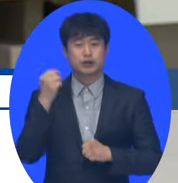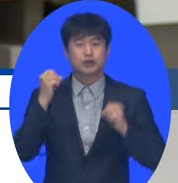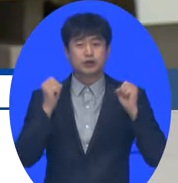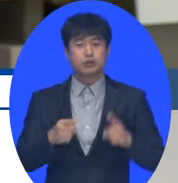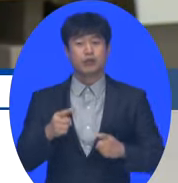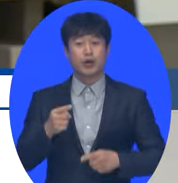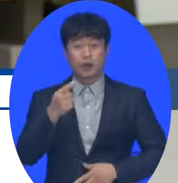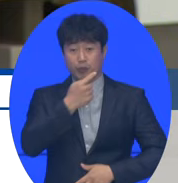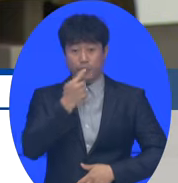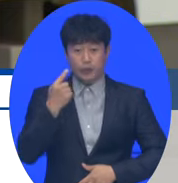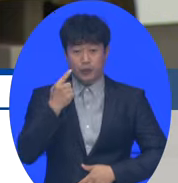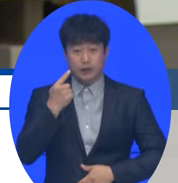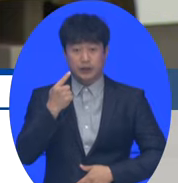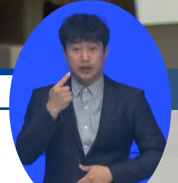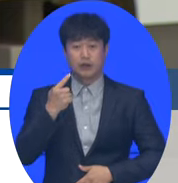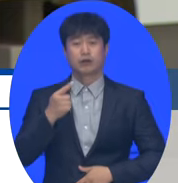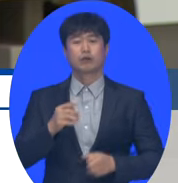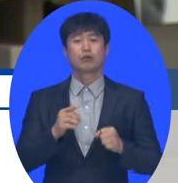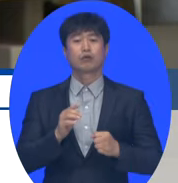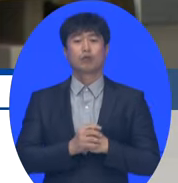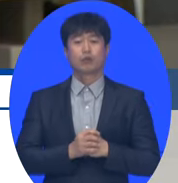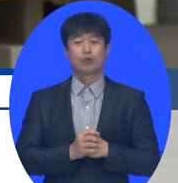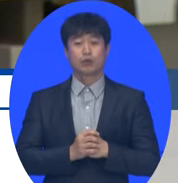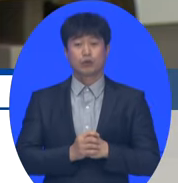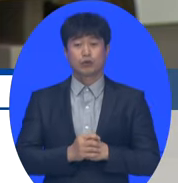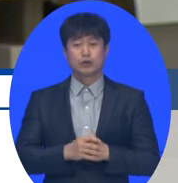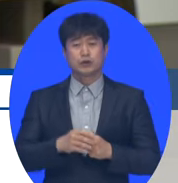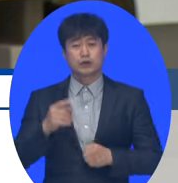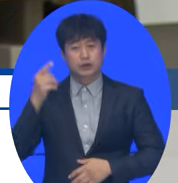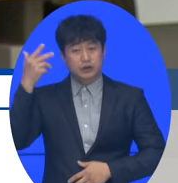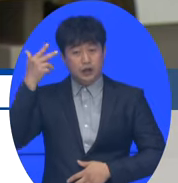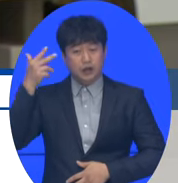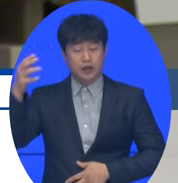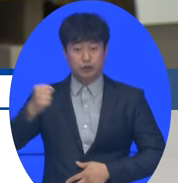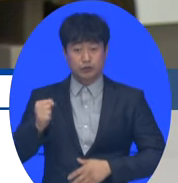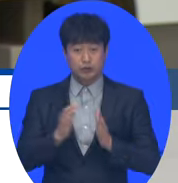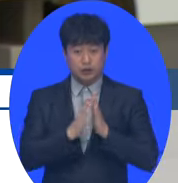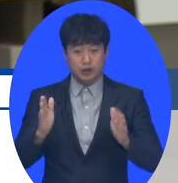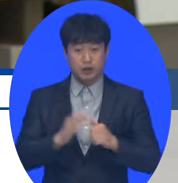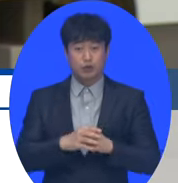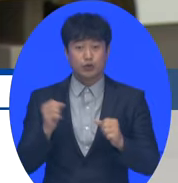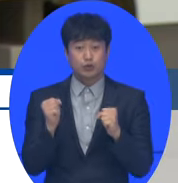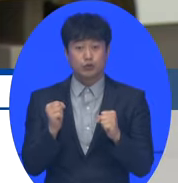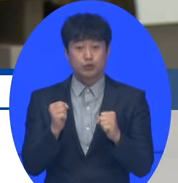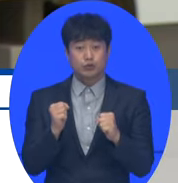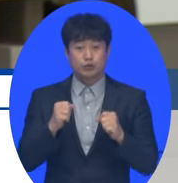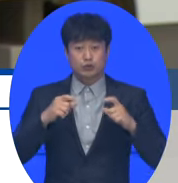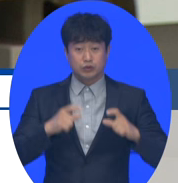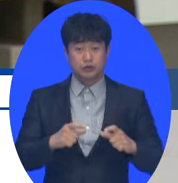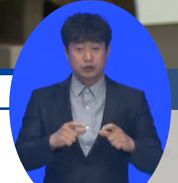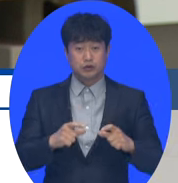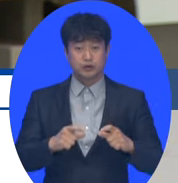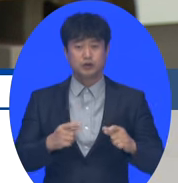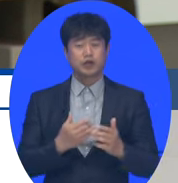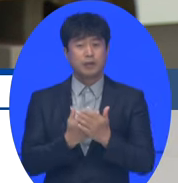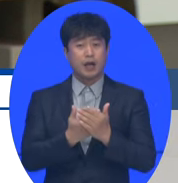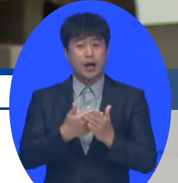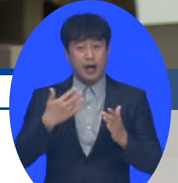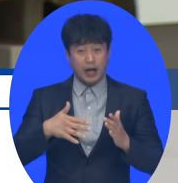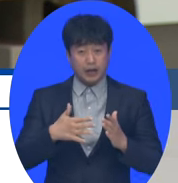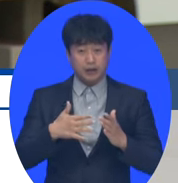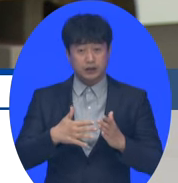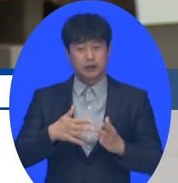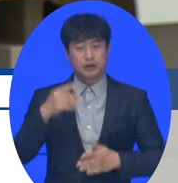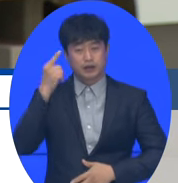한다 하는 철학에서 출발을 하시고 또 경기 북부가 그동안 미개발 지역이라는 것을